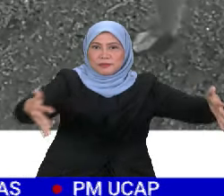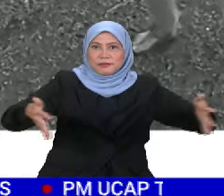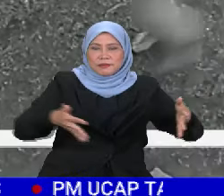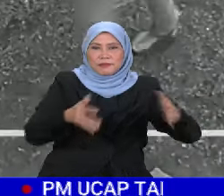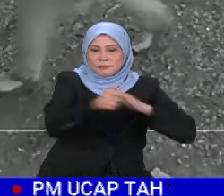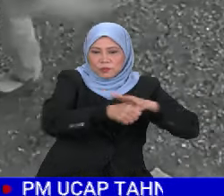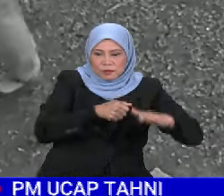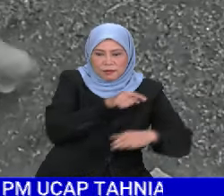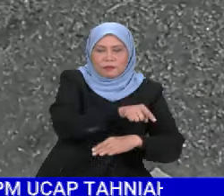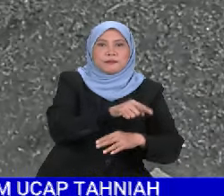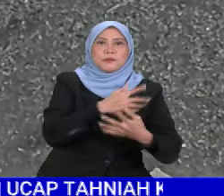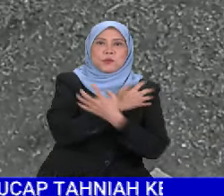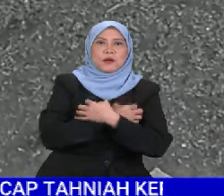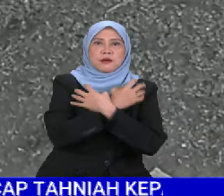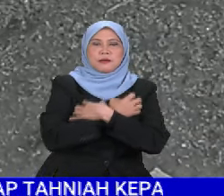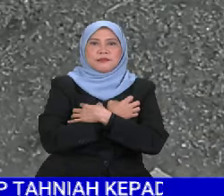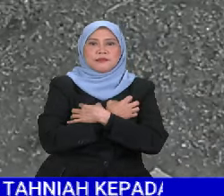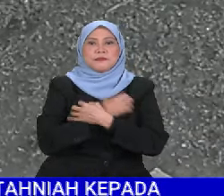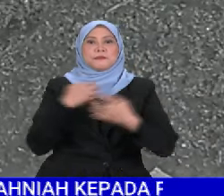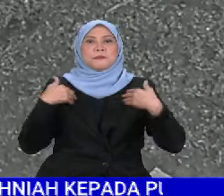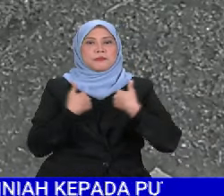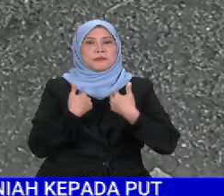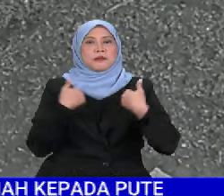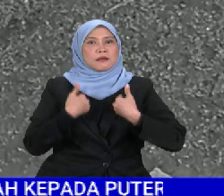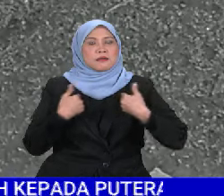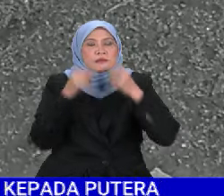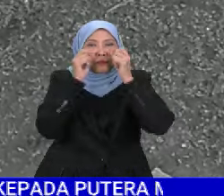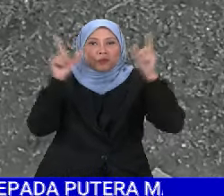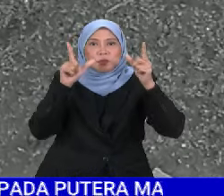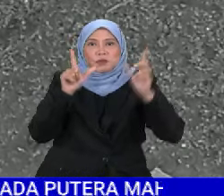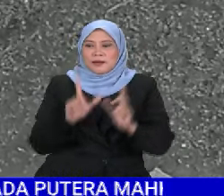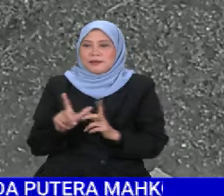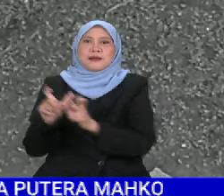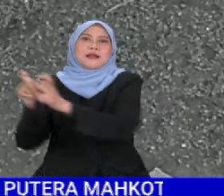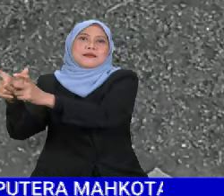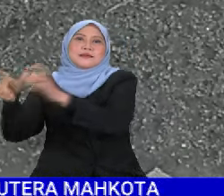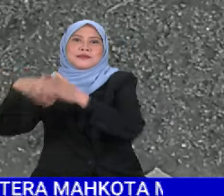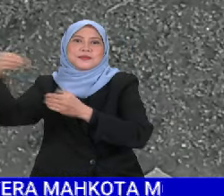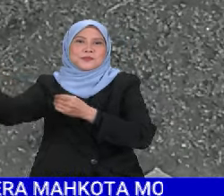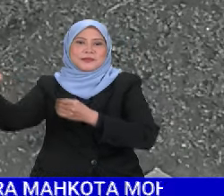Tindakan itu menyebabkan binatang itu terkejut dan berlari keluar.